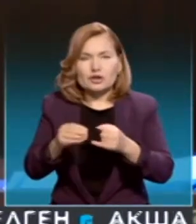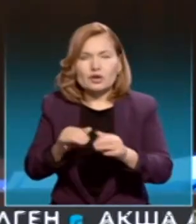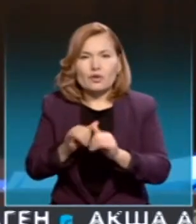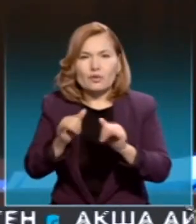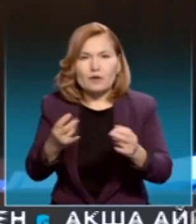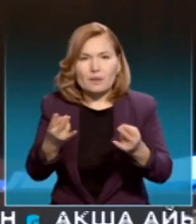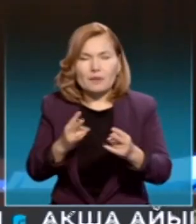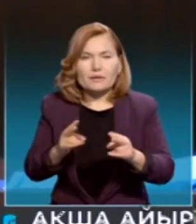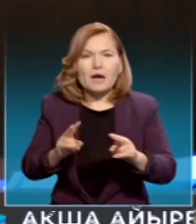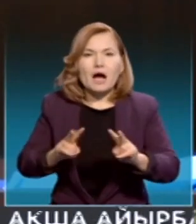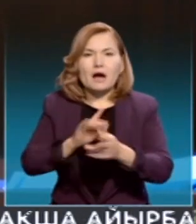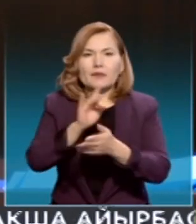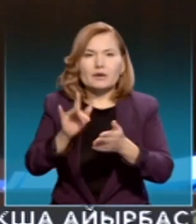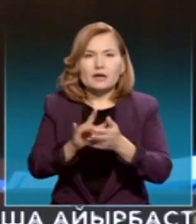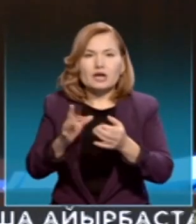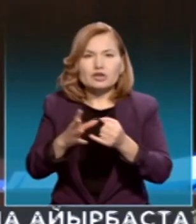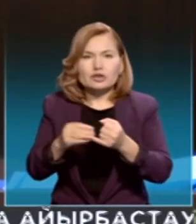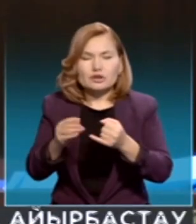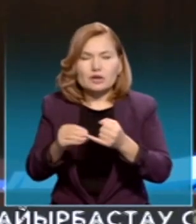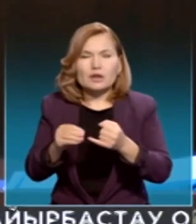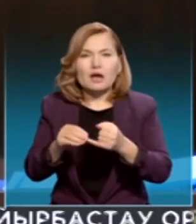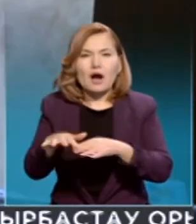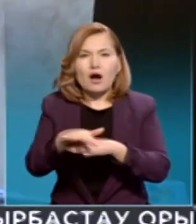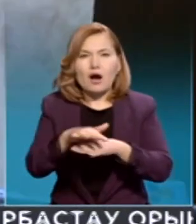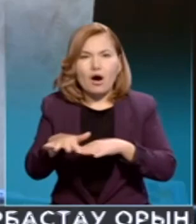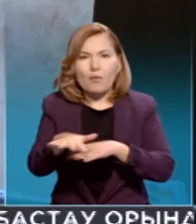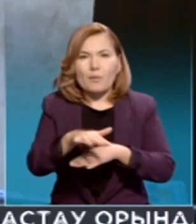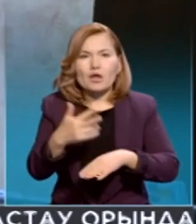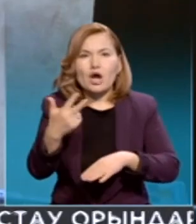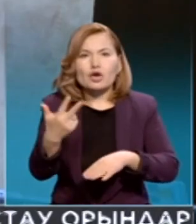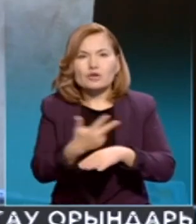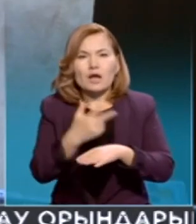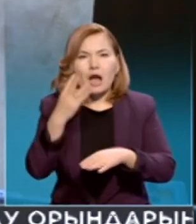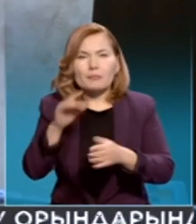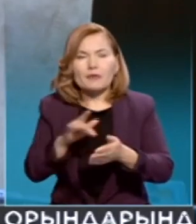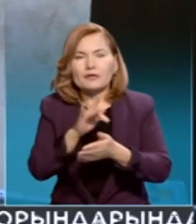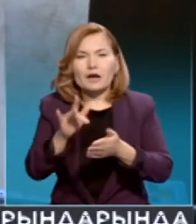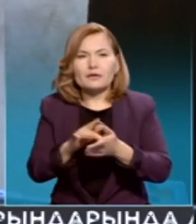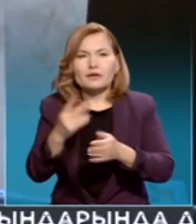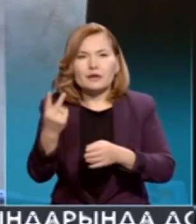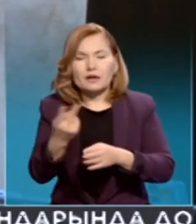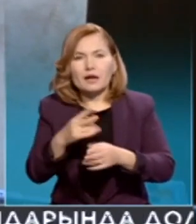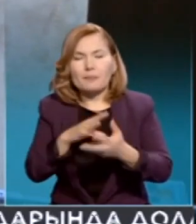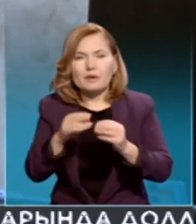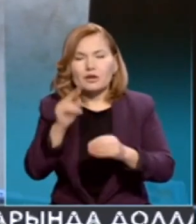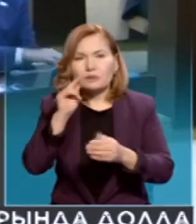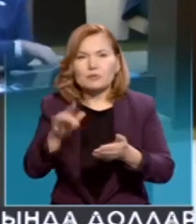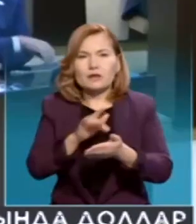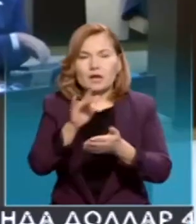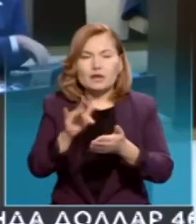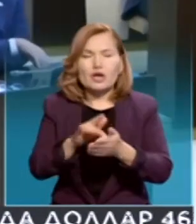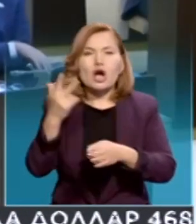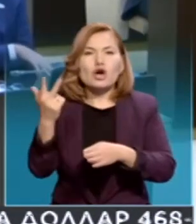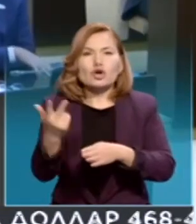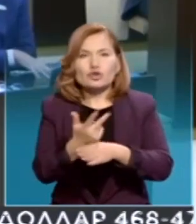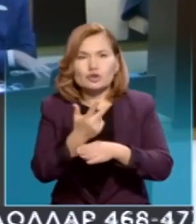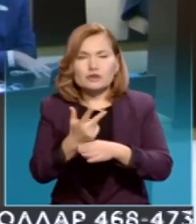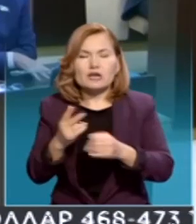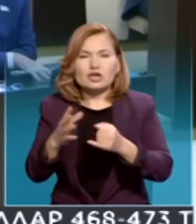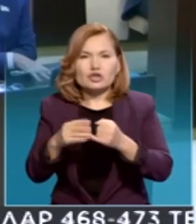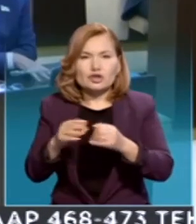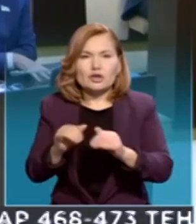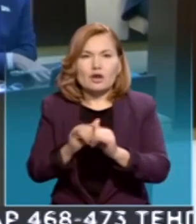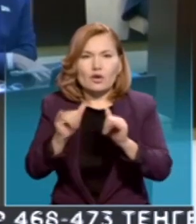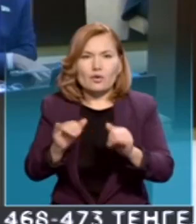Мысалы, Елорданың жер аумағы 3 есе, Алматы 2,5 есе, Шымкенттің территориясы 3,5 есе кеңейді. Құжат аясында шаһарға